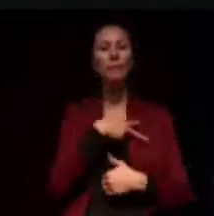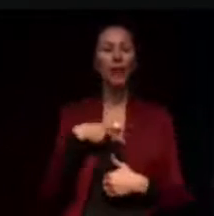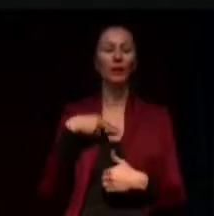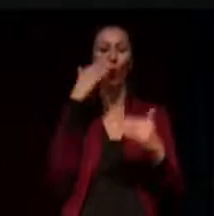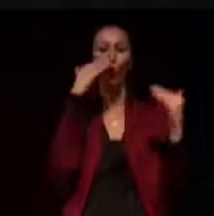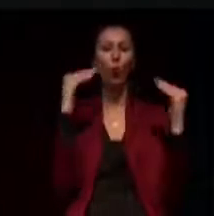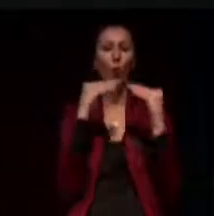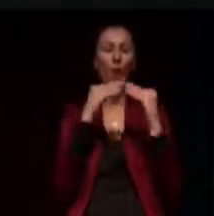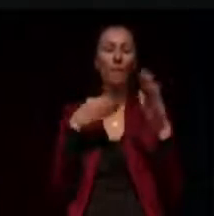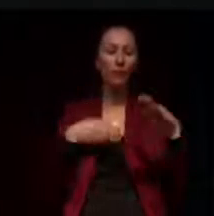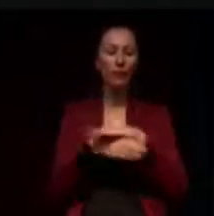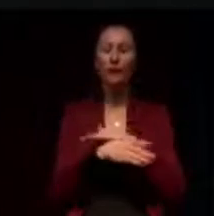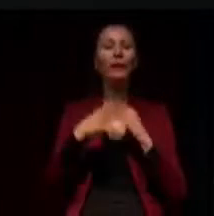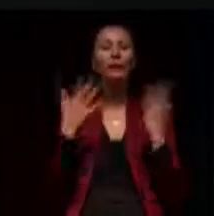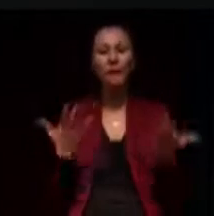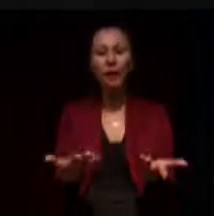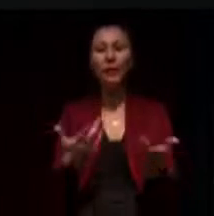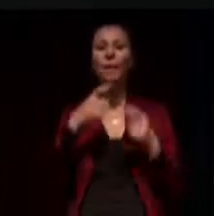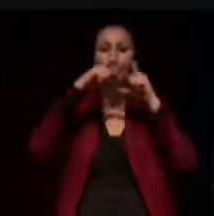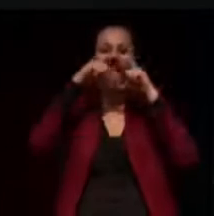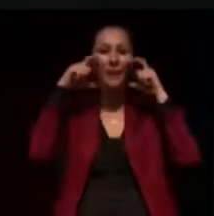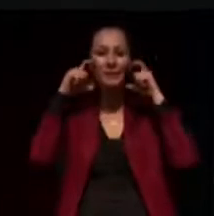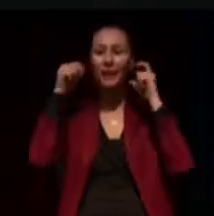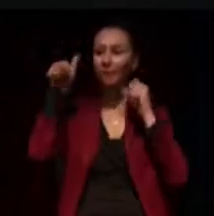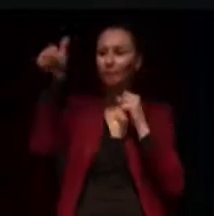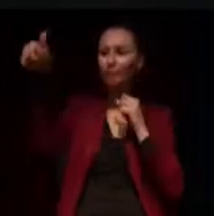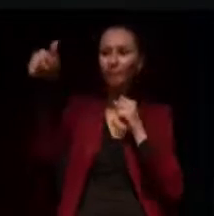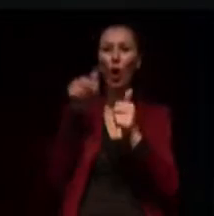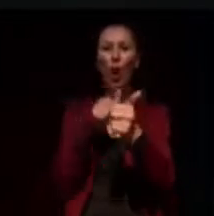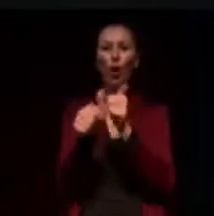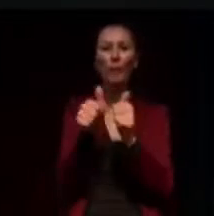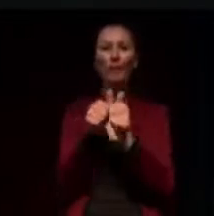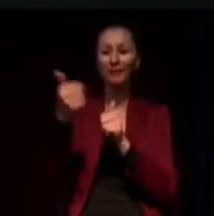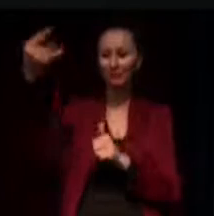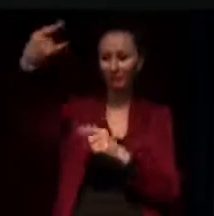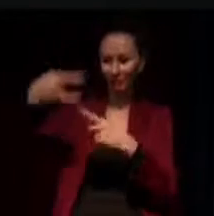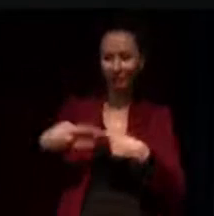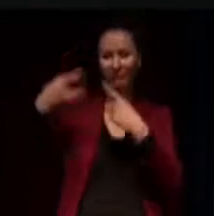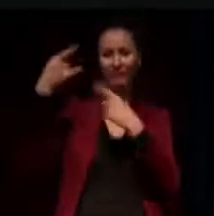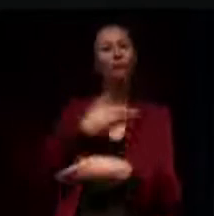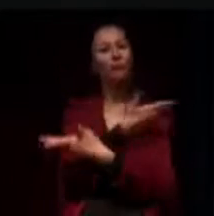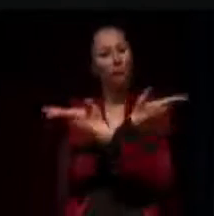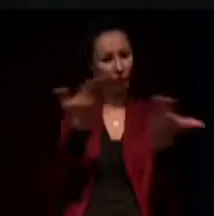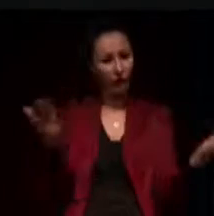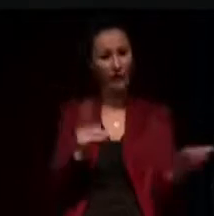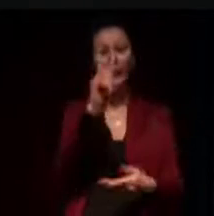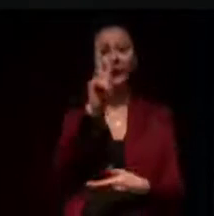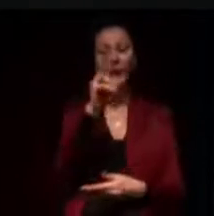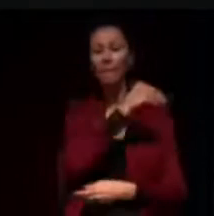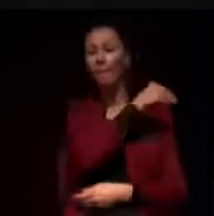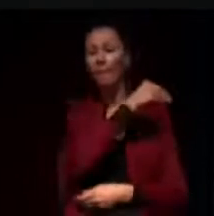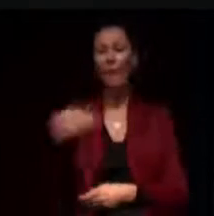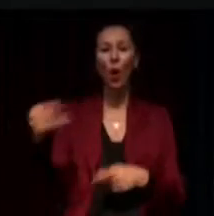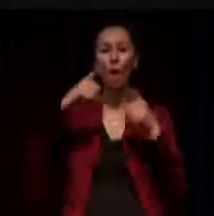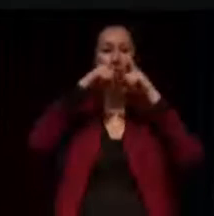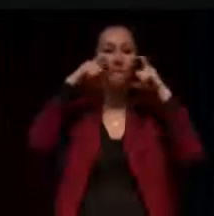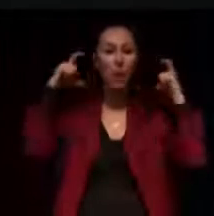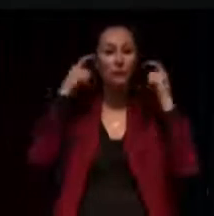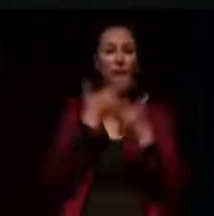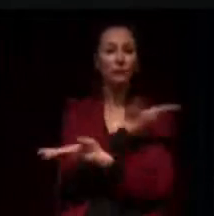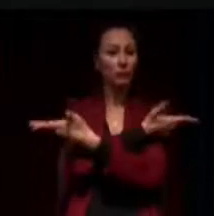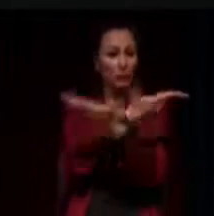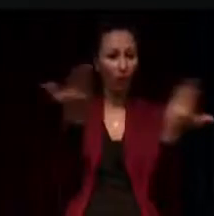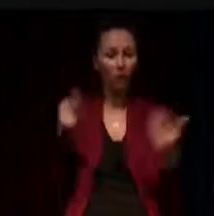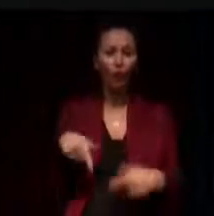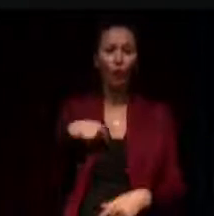geçtik. Yani maskematikleri dolayısıyla maskeler dağıttık. 7 milyon maske dağıttık. Bunları